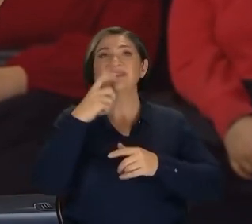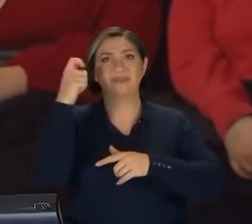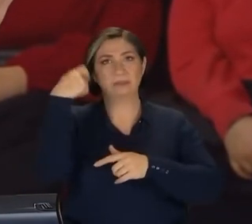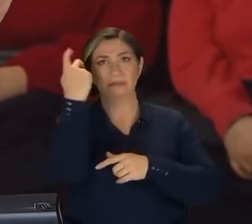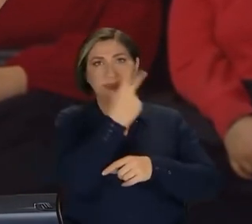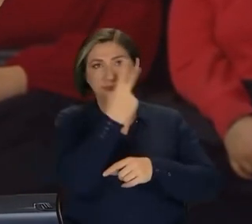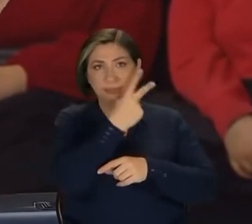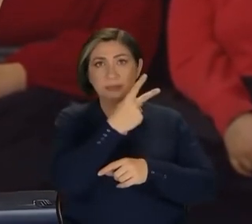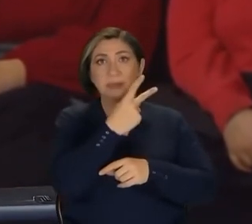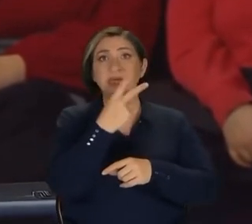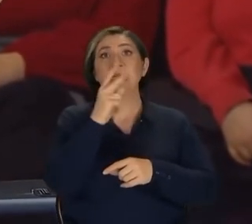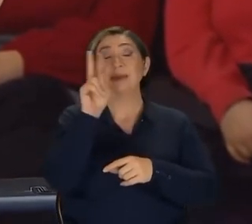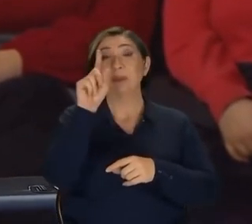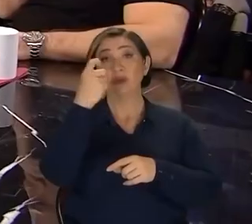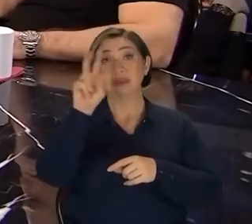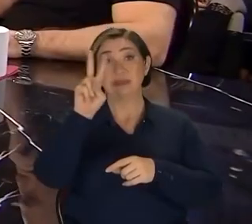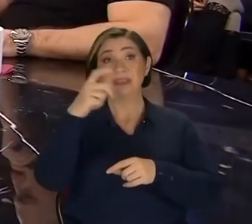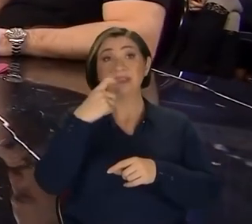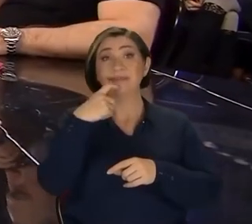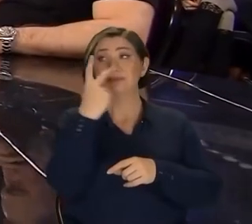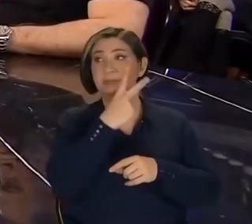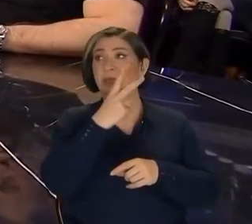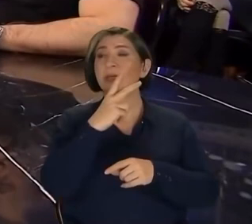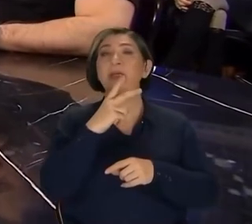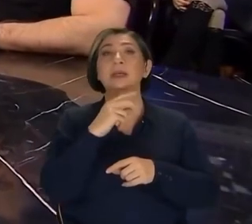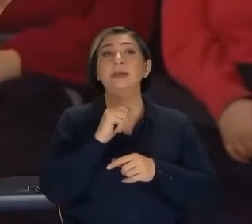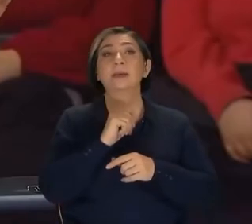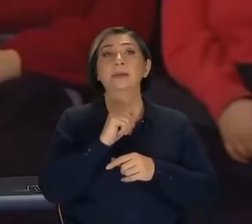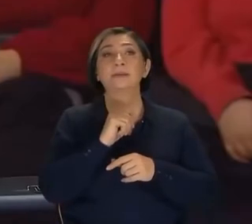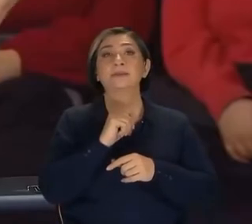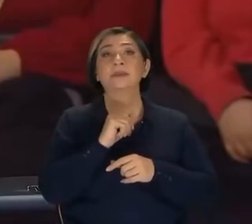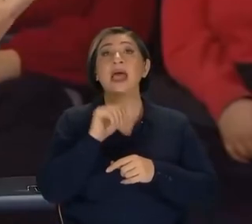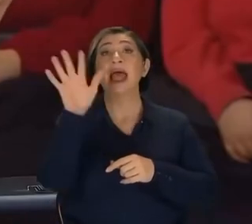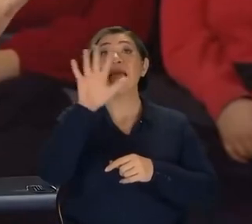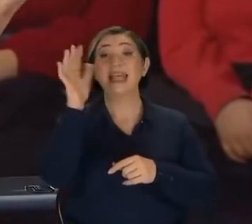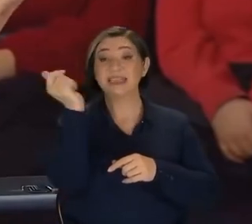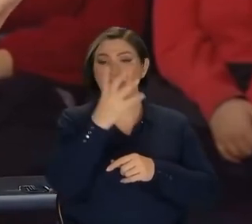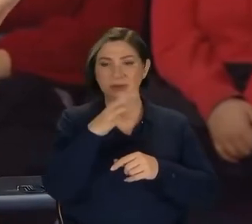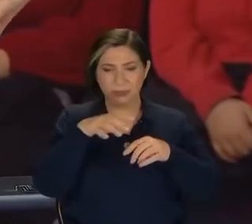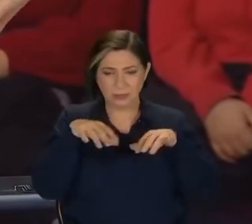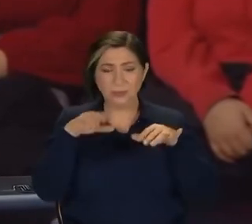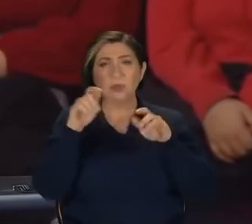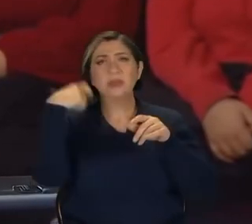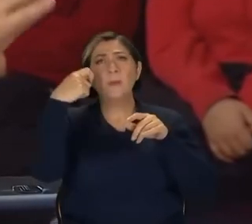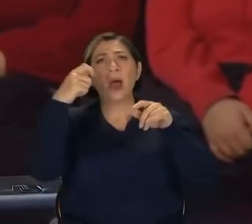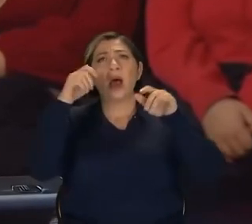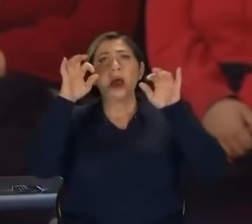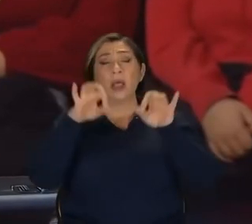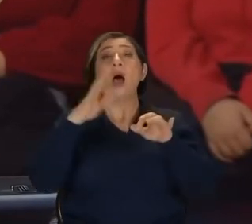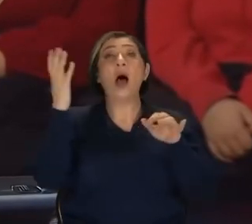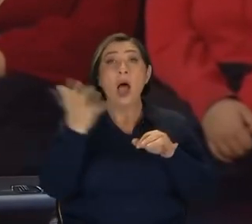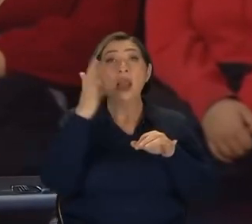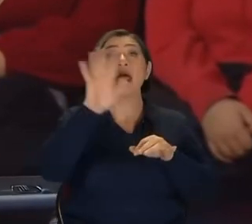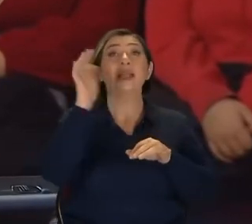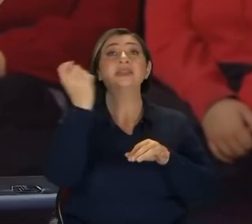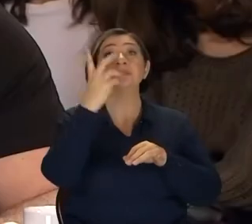Sanıyorum yok, o kadar ki. Mı? Yok, 20'li yok. Yılların filmi. 1920'lerin. 50 kişilik bir sinemada oynuyor. Ve hala 50